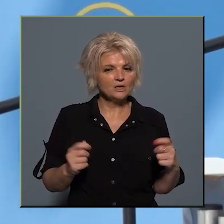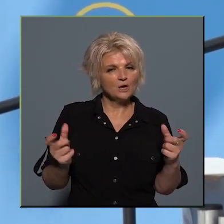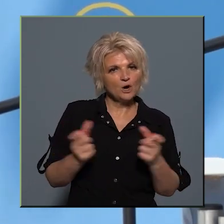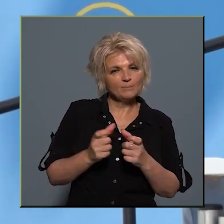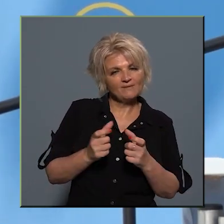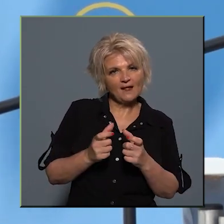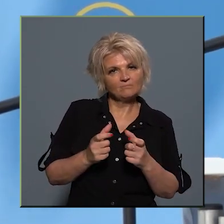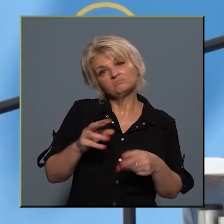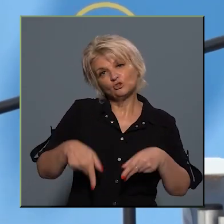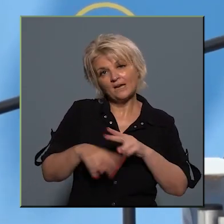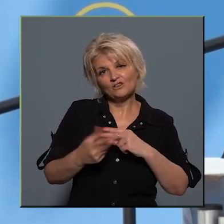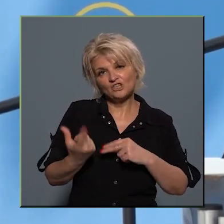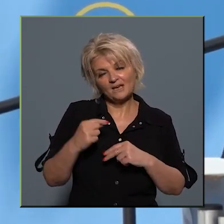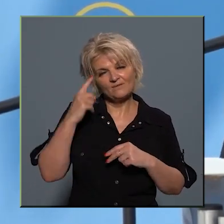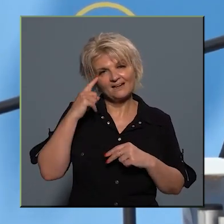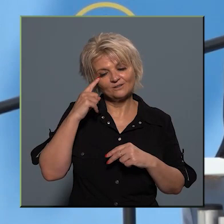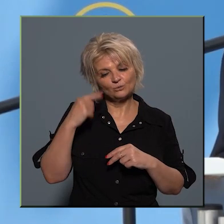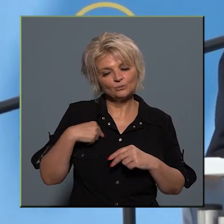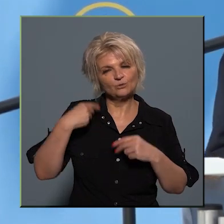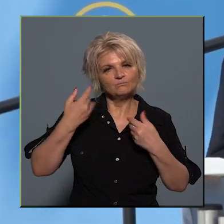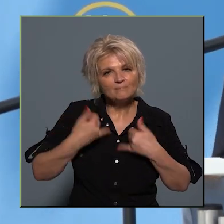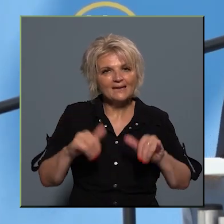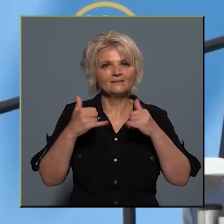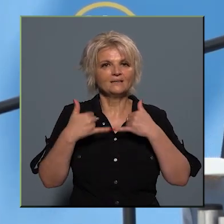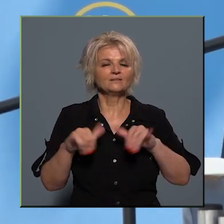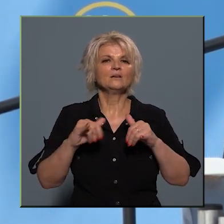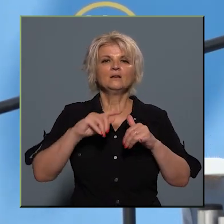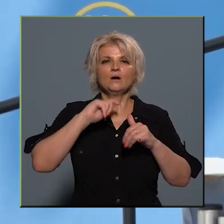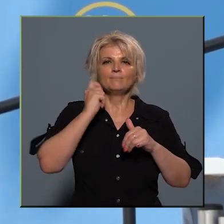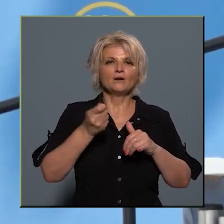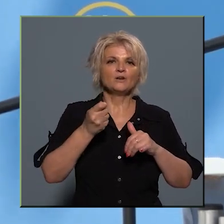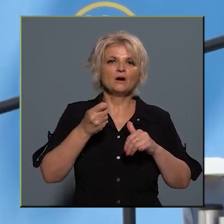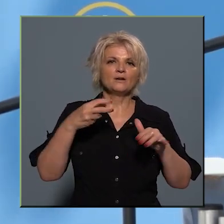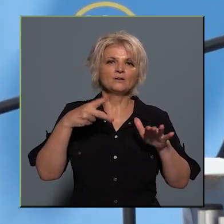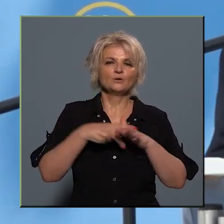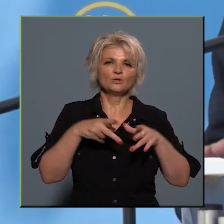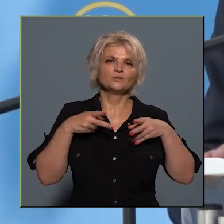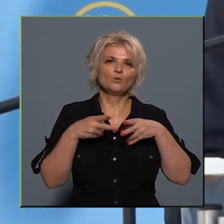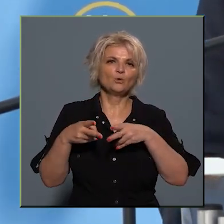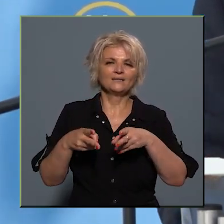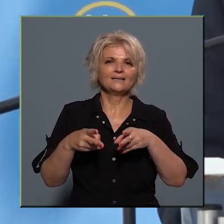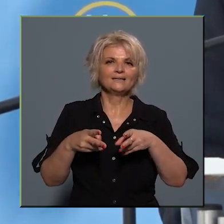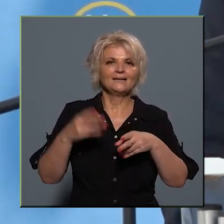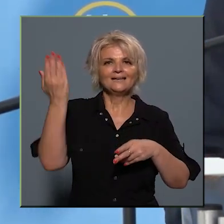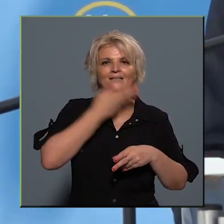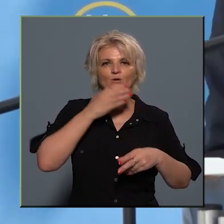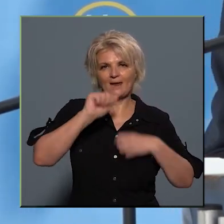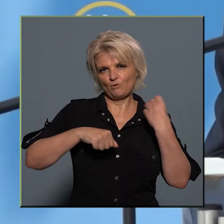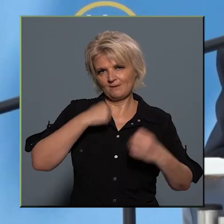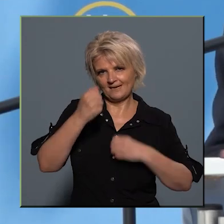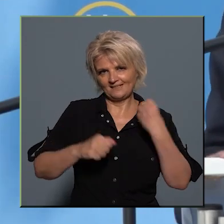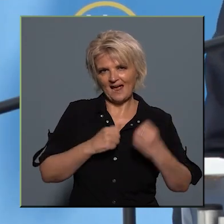segítségével érdemben be lehet indítani a magyar közúti hidrogénes mobilitást,